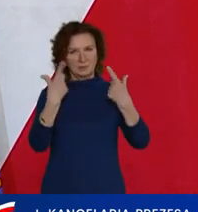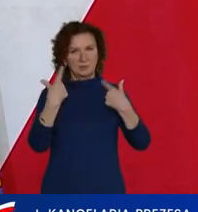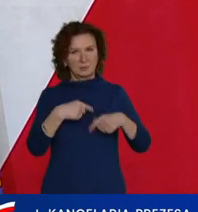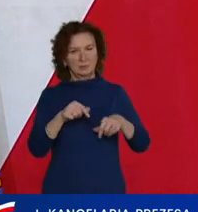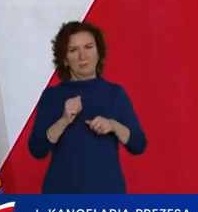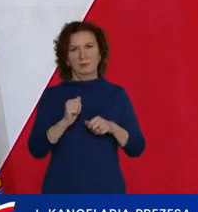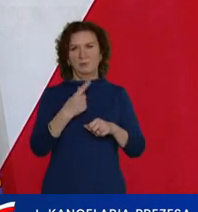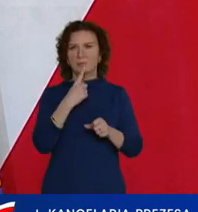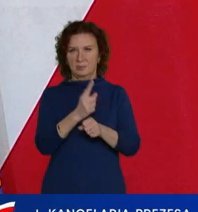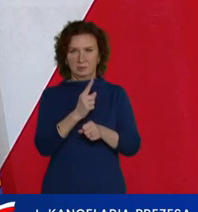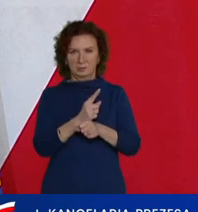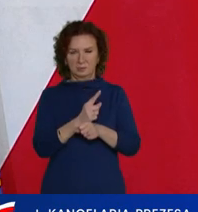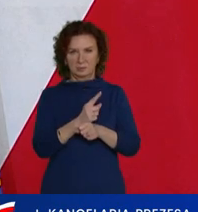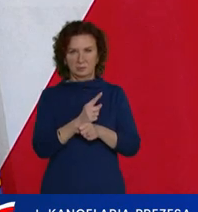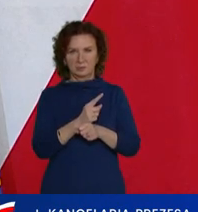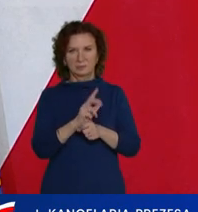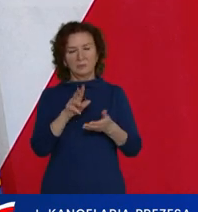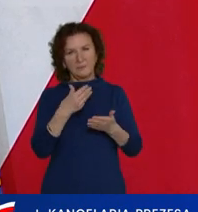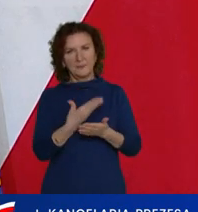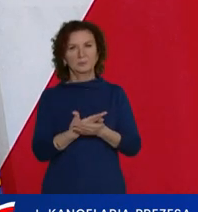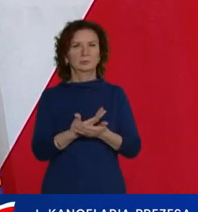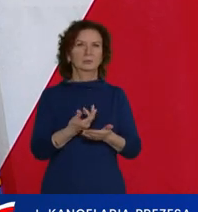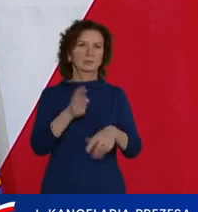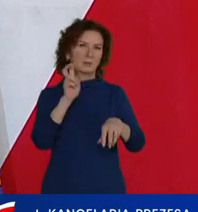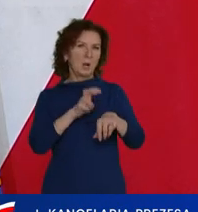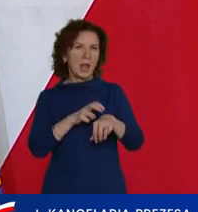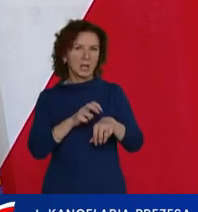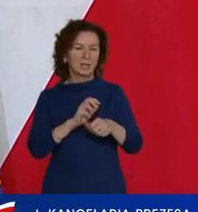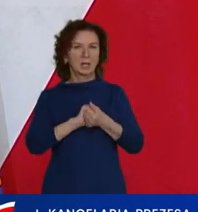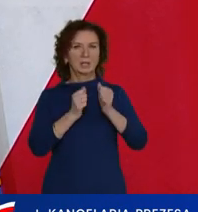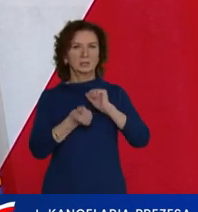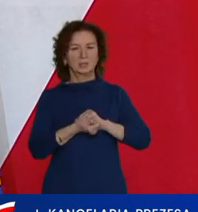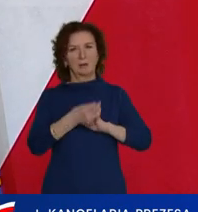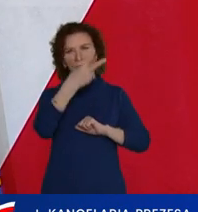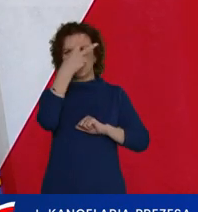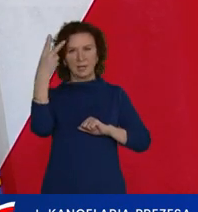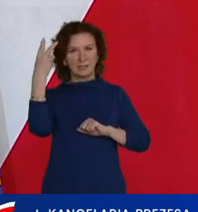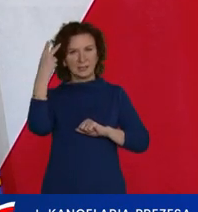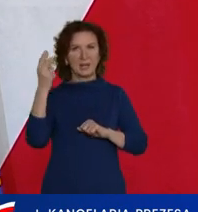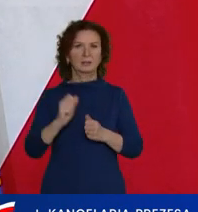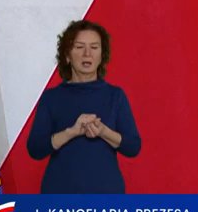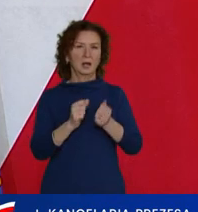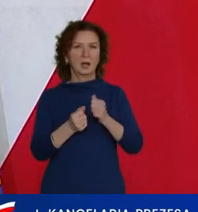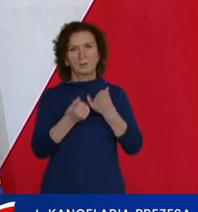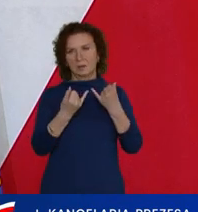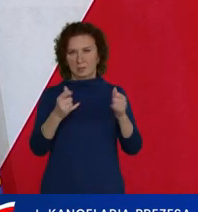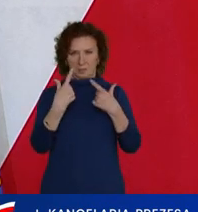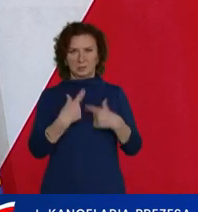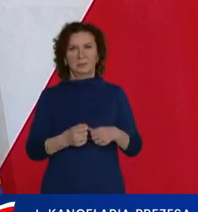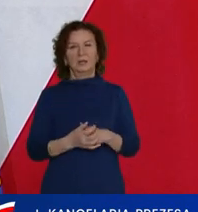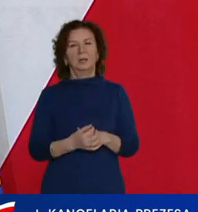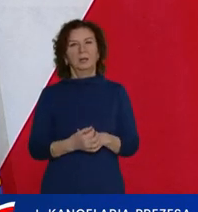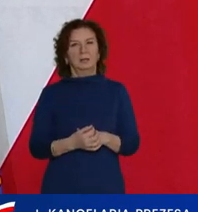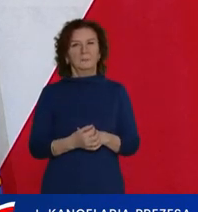tego, przedstawiciel którego zawodu to robi, będzie robił to samodzielnie. Mówię tutaj o tej grupie, w której są